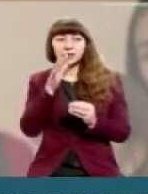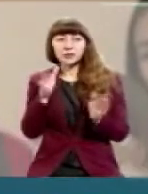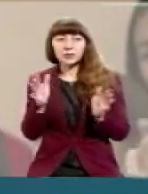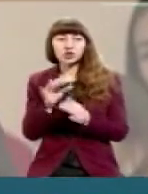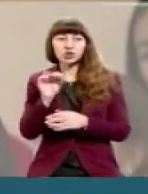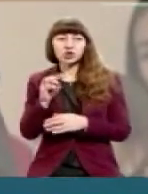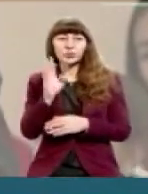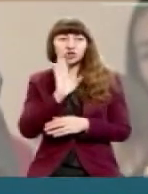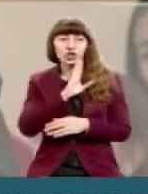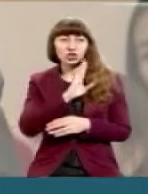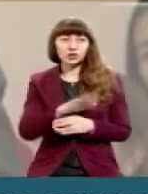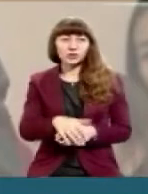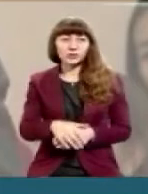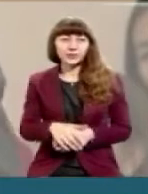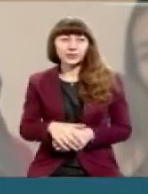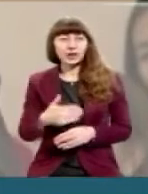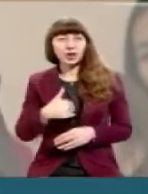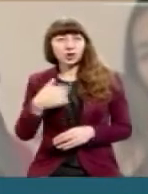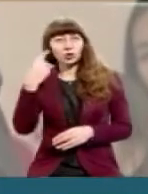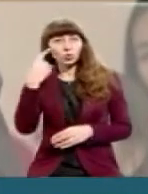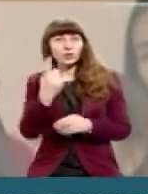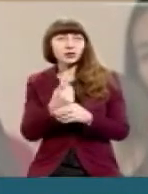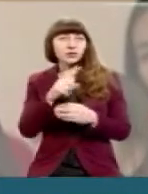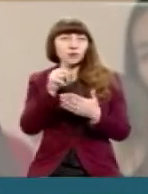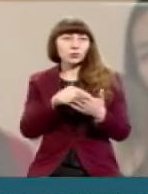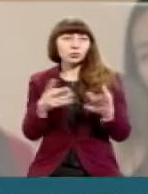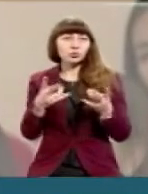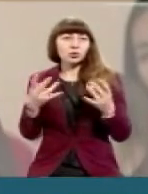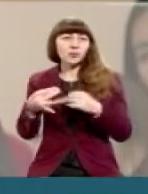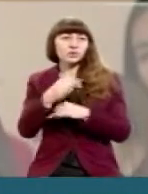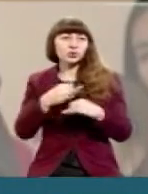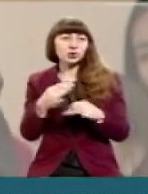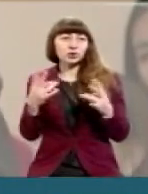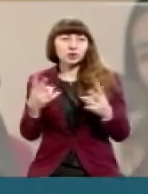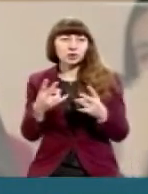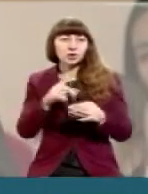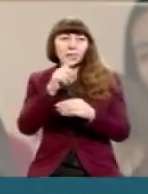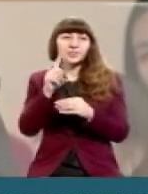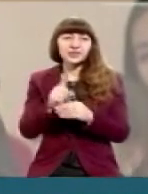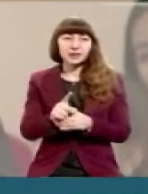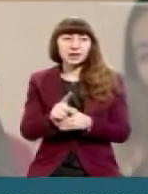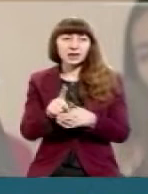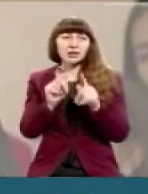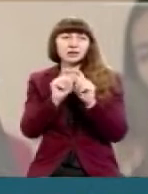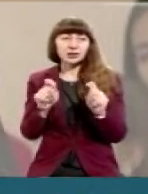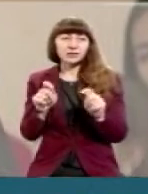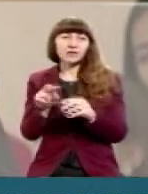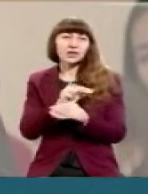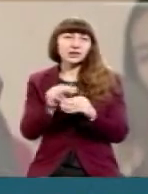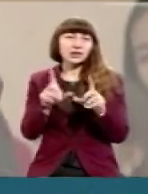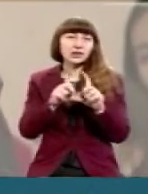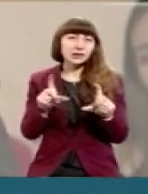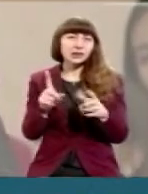чем женщины. Поэтому, я думаю, этот вопрос нужно поднимать, и нужно обязательно открывать клиники